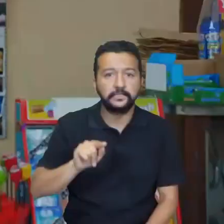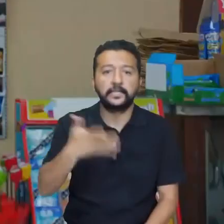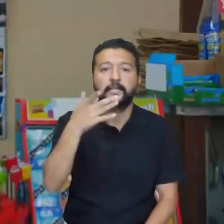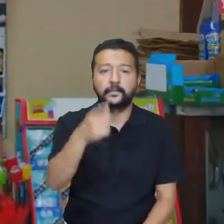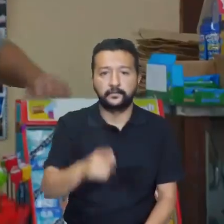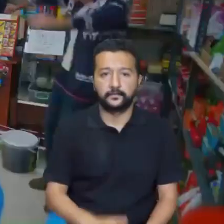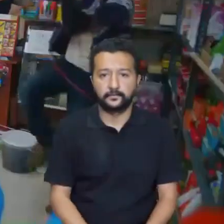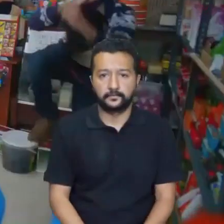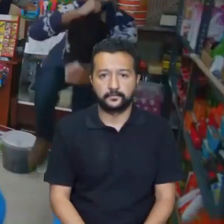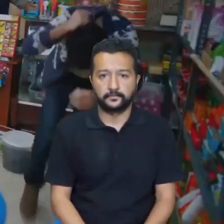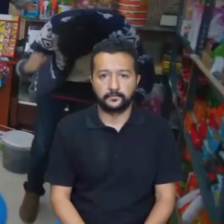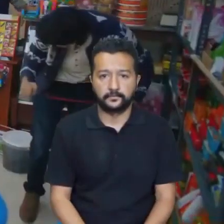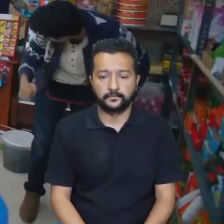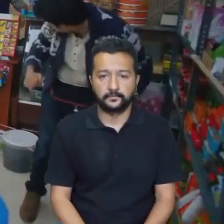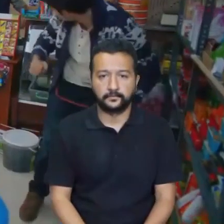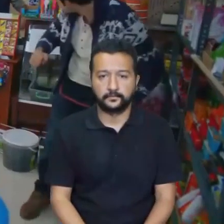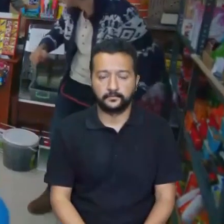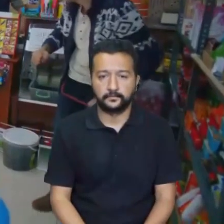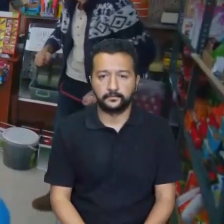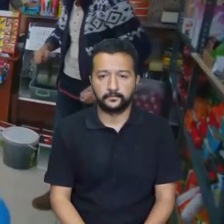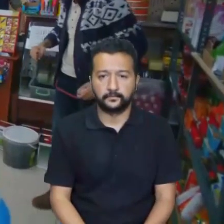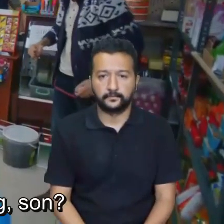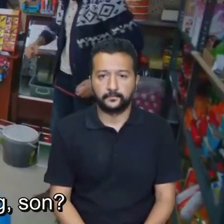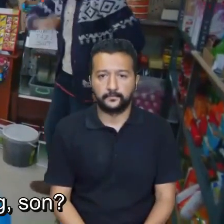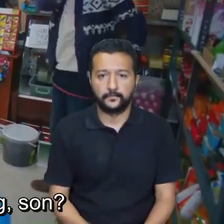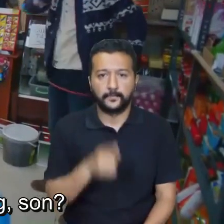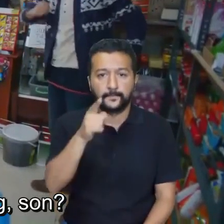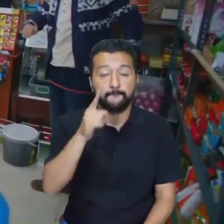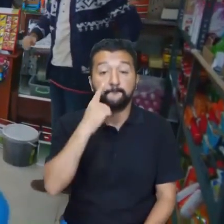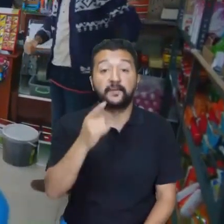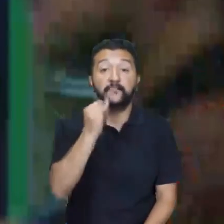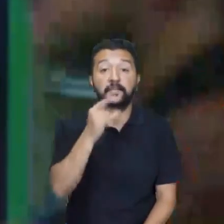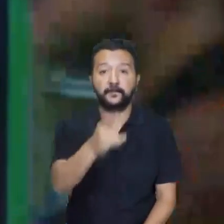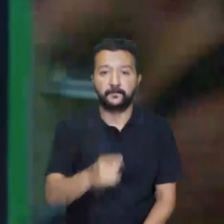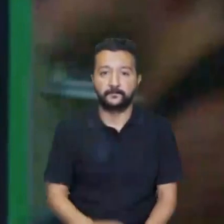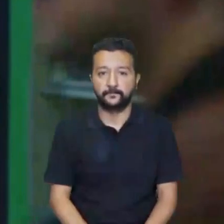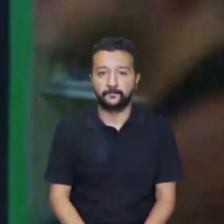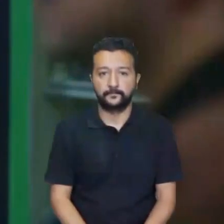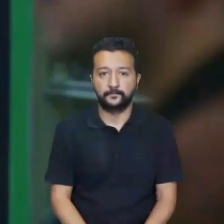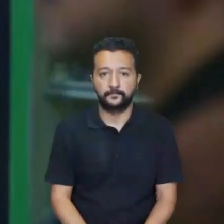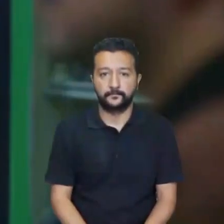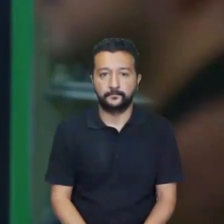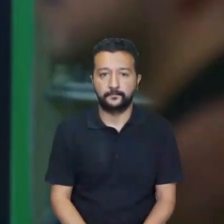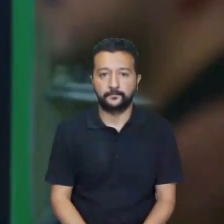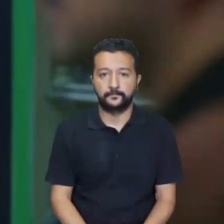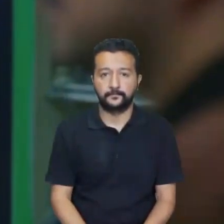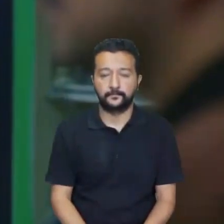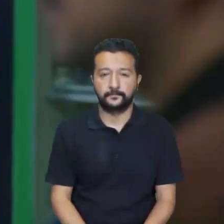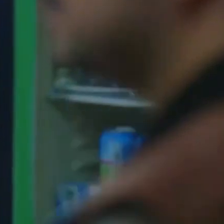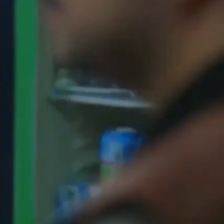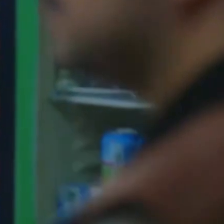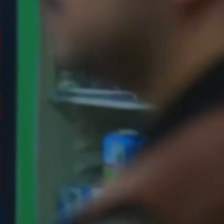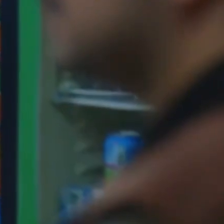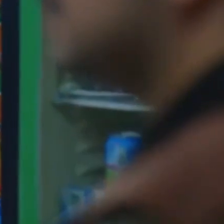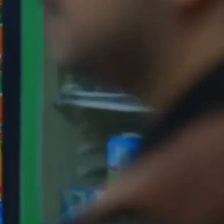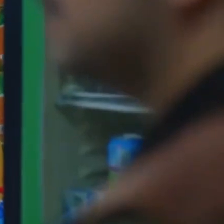ne? Halit Lollipop'lardan fırlattı. Ne atıyorsun? Sevda kırıta kırıta dükkan kapısında